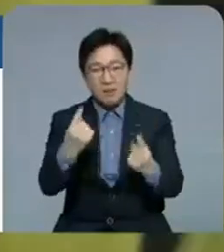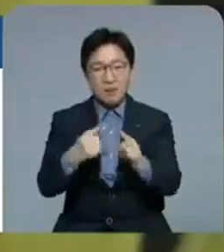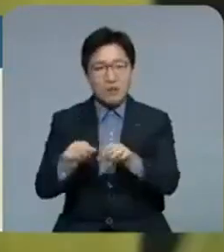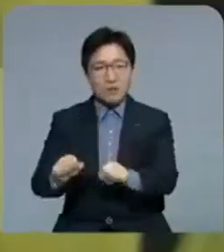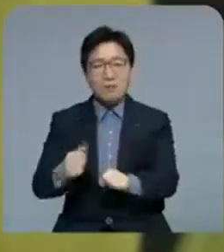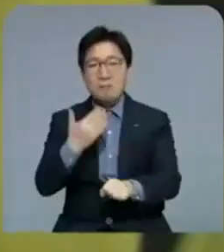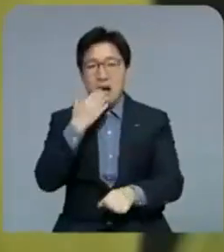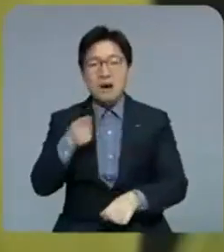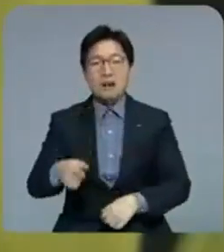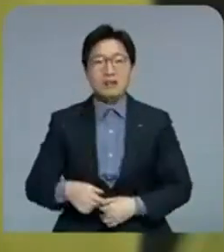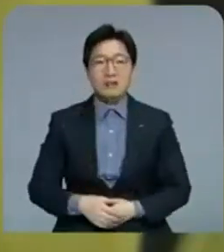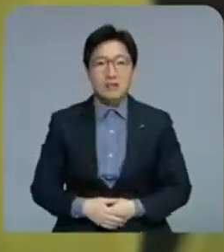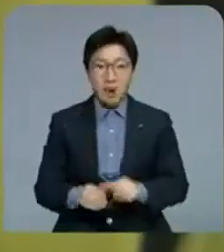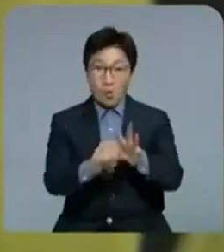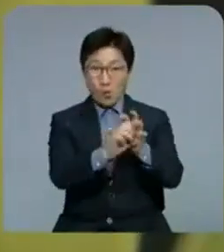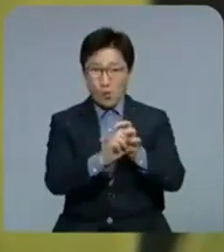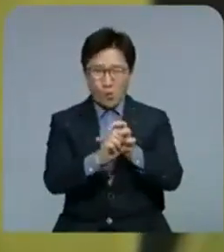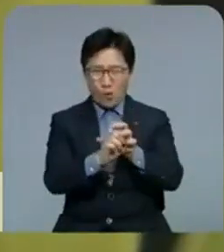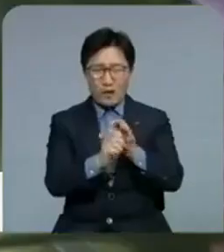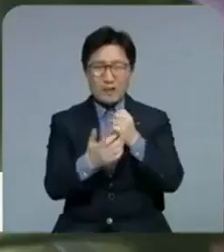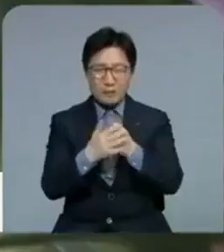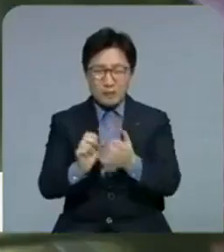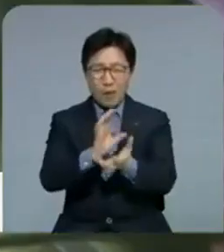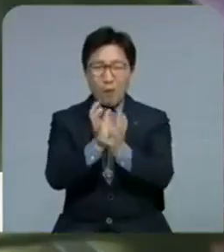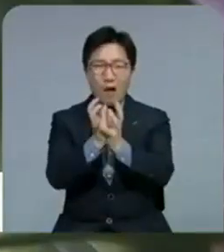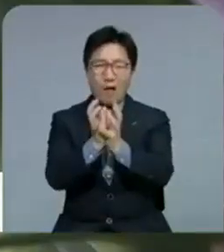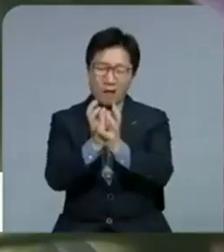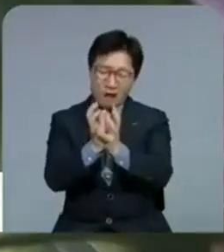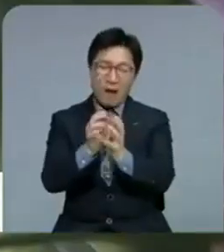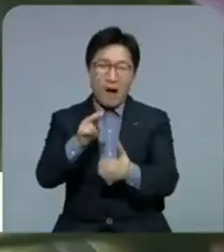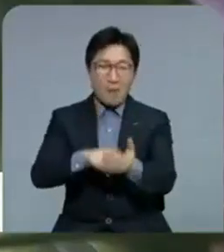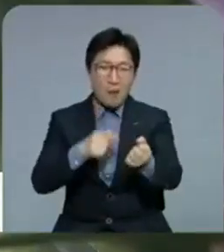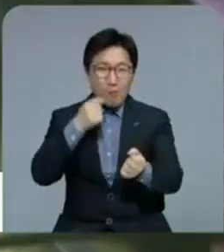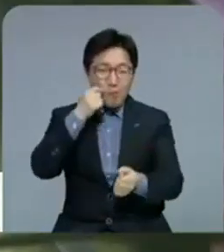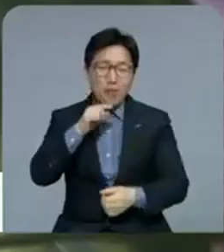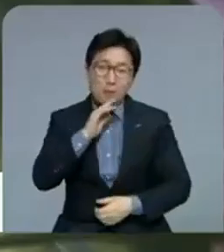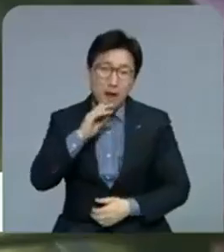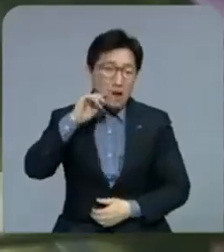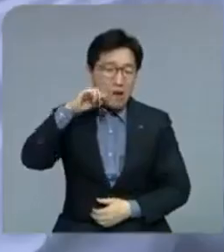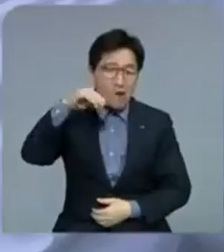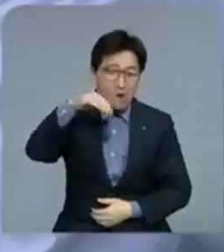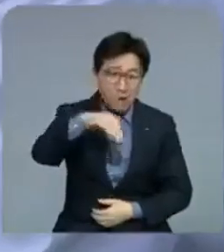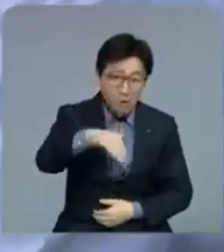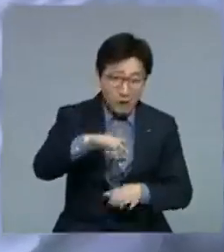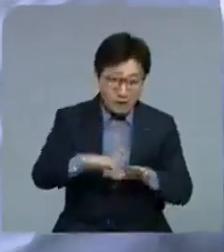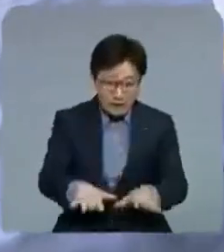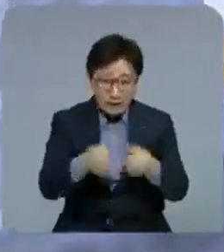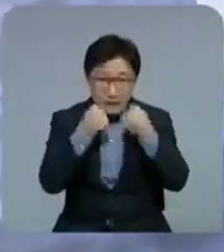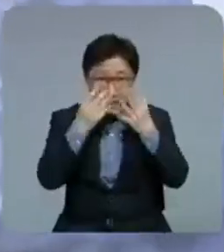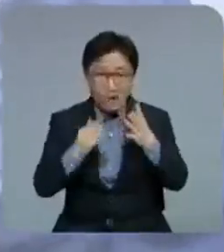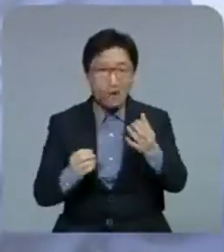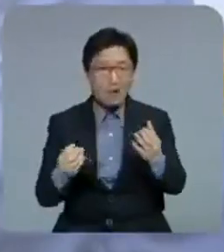때문에 코로나19로 부쩍 위축된 화훼 시장에 품질 좋은 국산란이 활기를